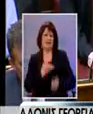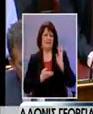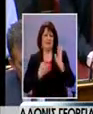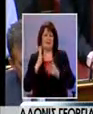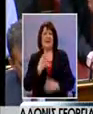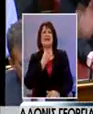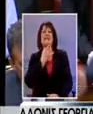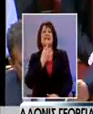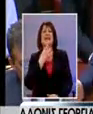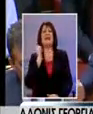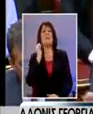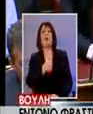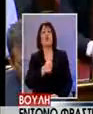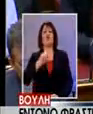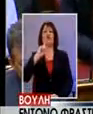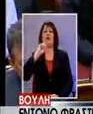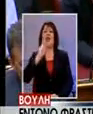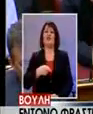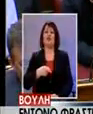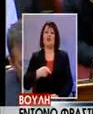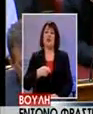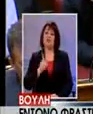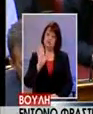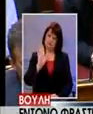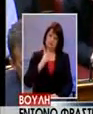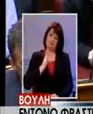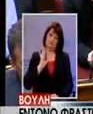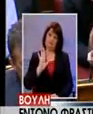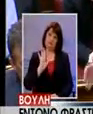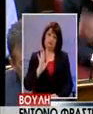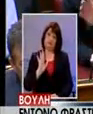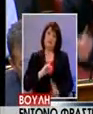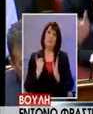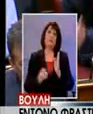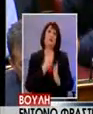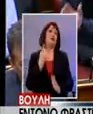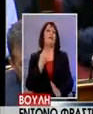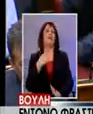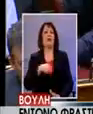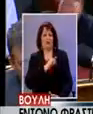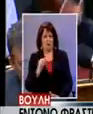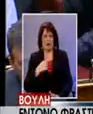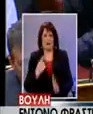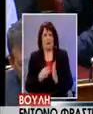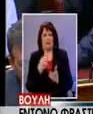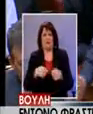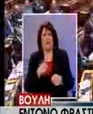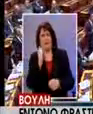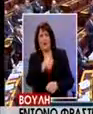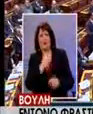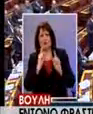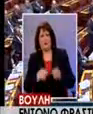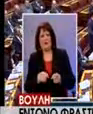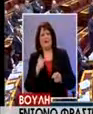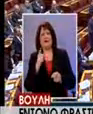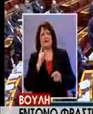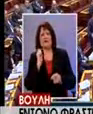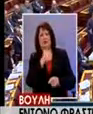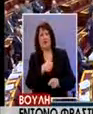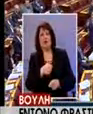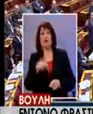σας, διατάσσετε, ακούστε κυρίες και κύριοι συνάδελφοι, δεν έχει ξαναγίνει ποτέ στη Βουλή αυτό, ποτέ. Σε ένα θέμα